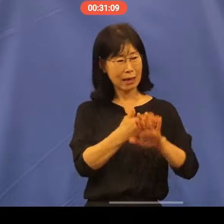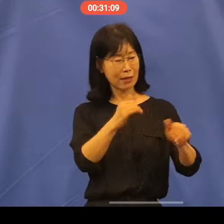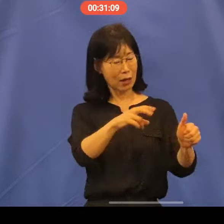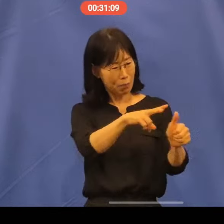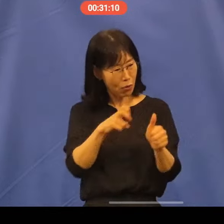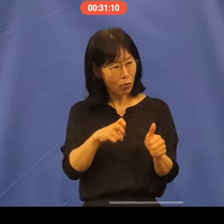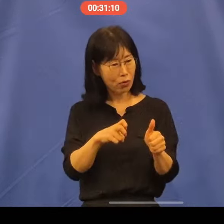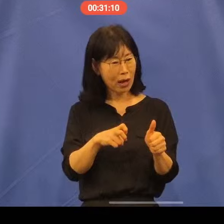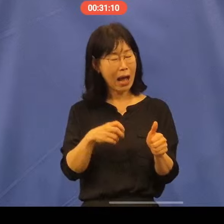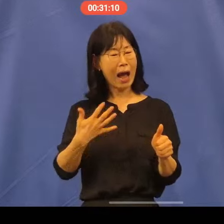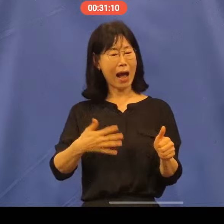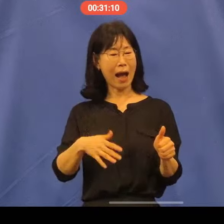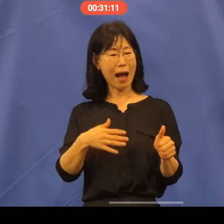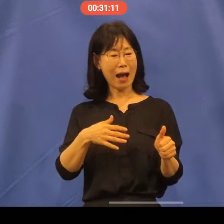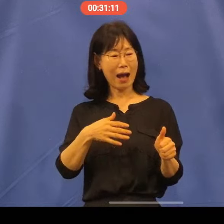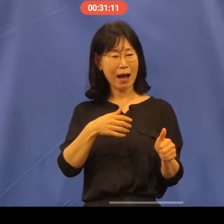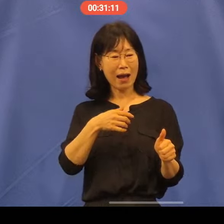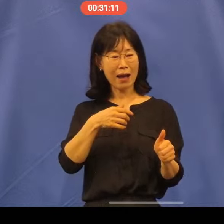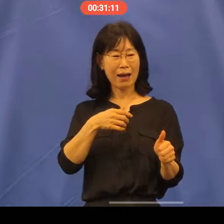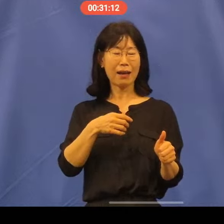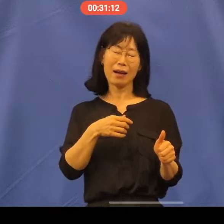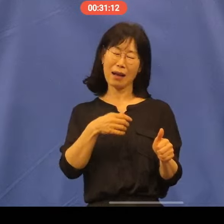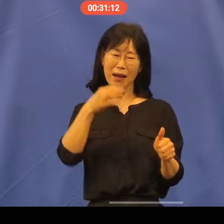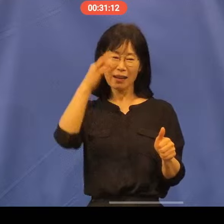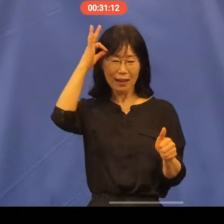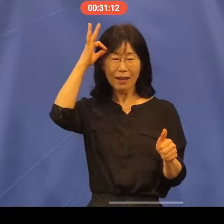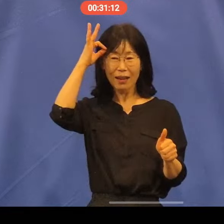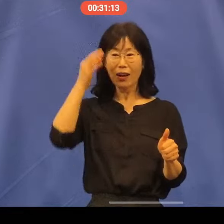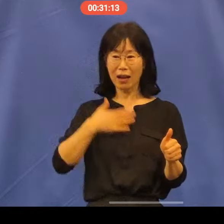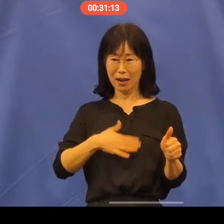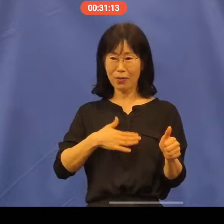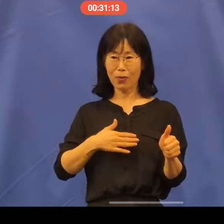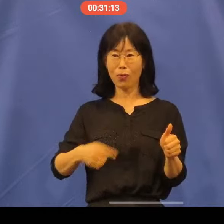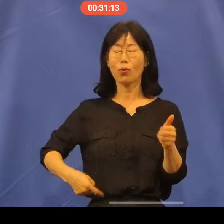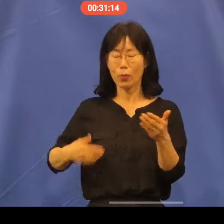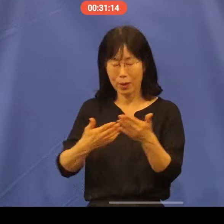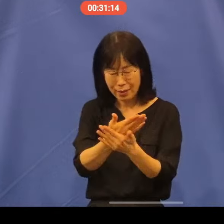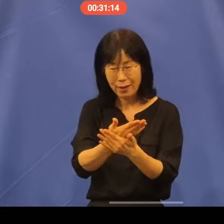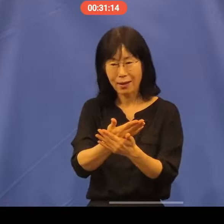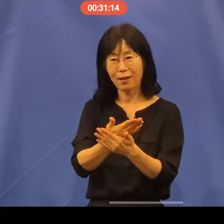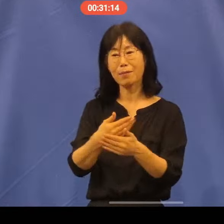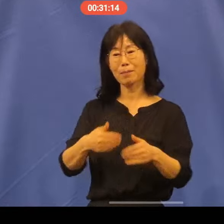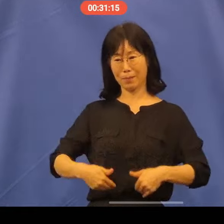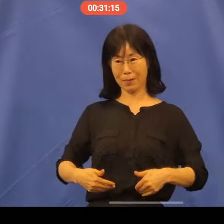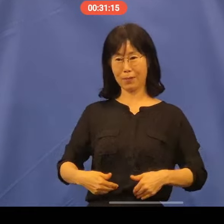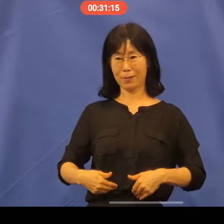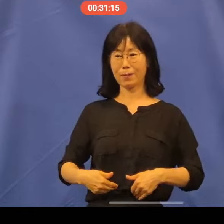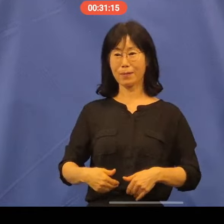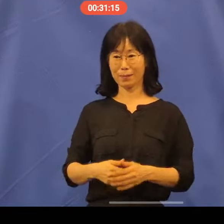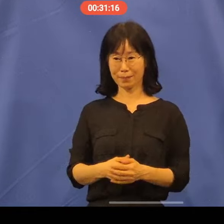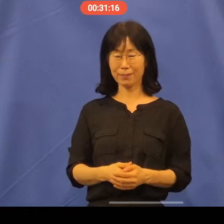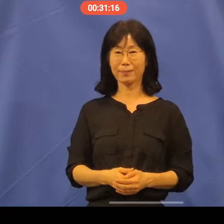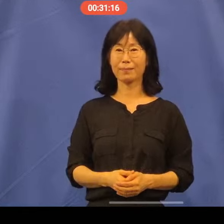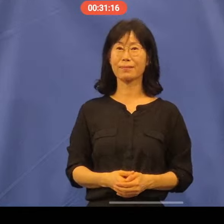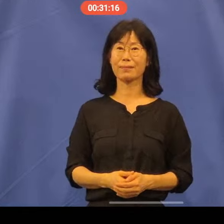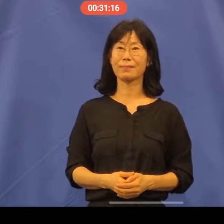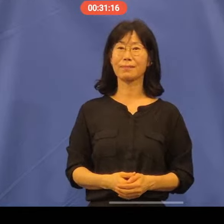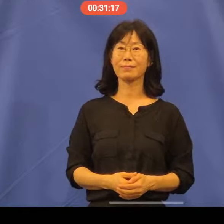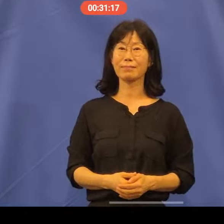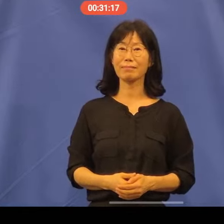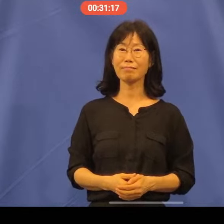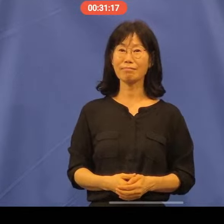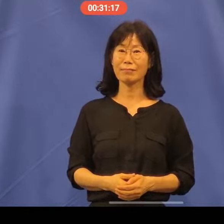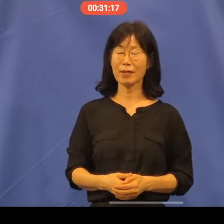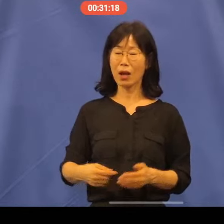돼요. 이게 하나님 앞에 기쁘게 나아갈 수 있는 비결이에요. 그런데 이 회개의 상태에 놓여 있지 않으면, 회개를 잘 안